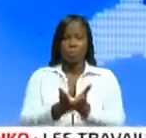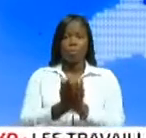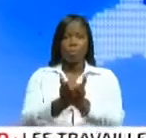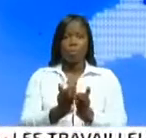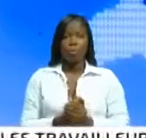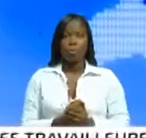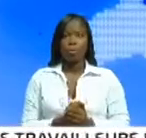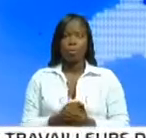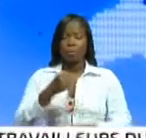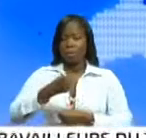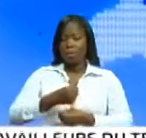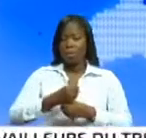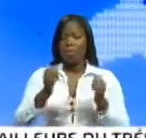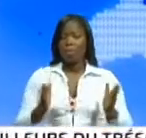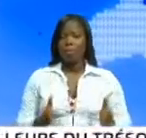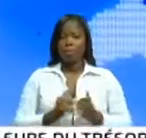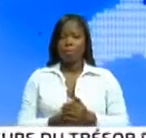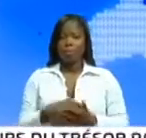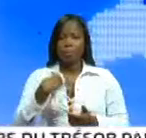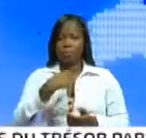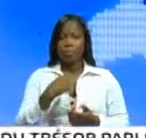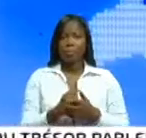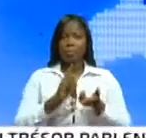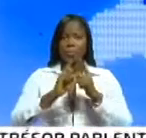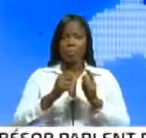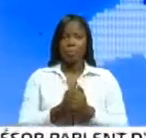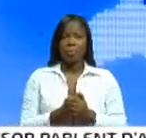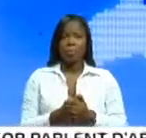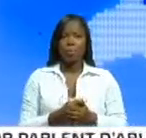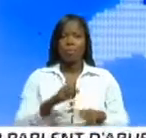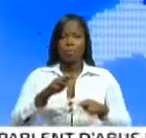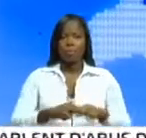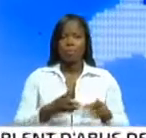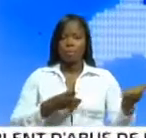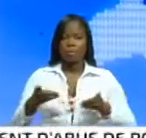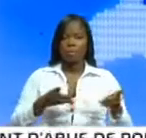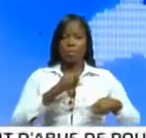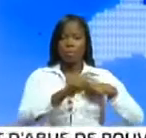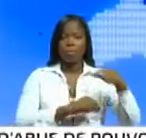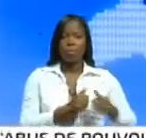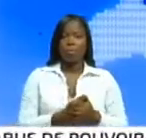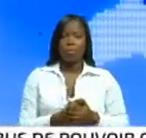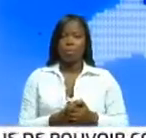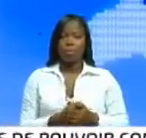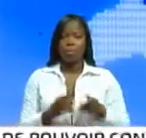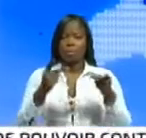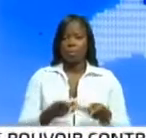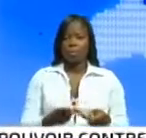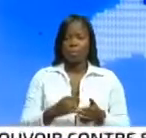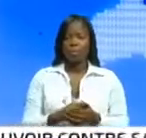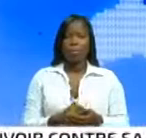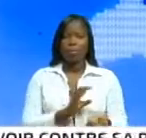dakar ces travailleurs ne savent plus à quel saint se vouer au banc des accusés le directeur général de l'établissement porte chercheur compter